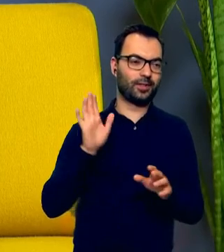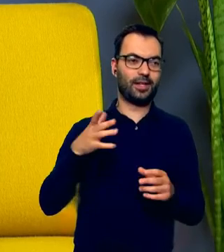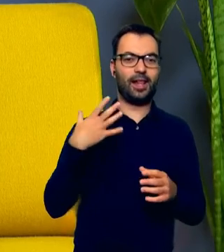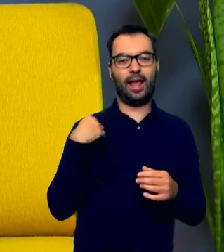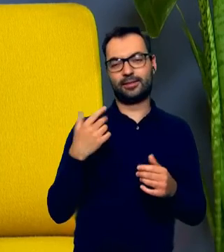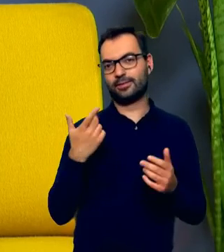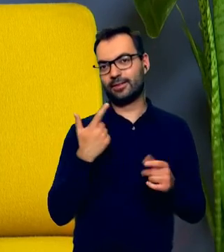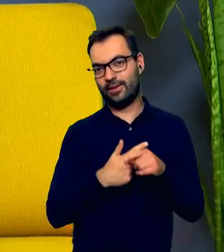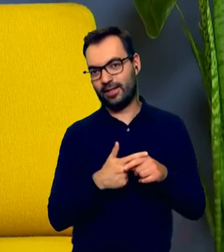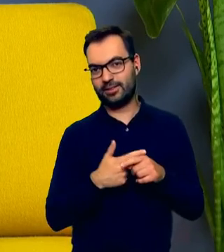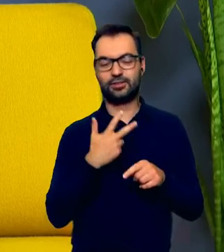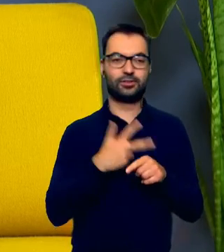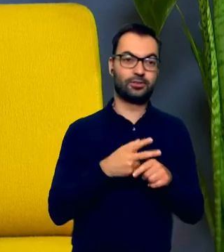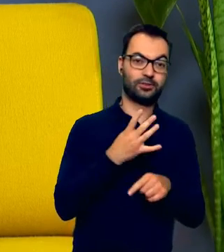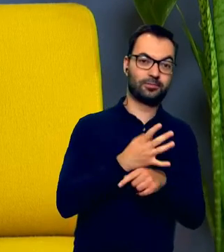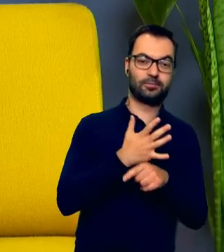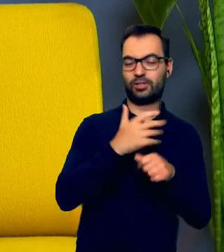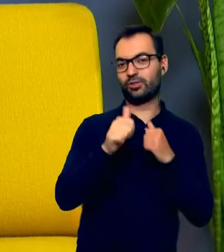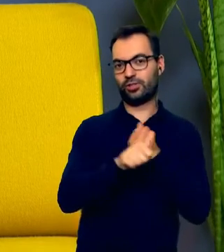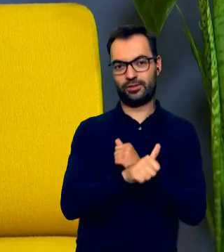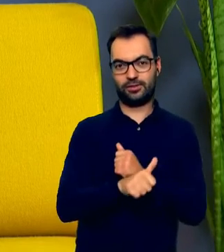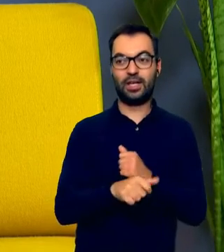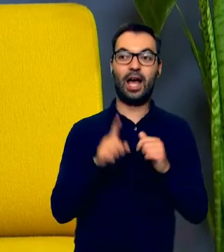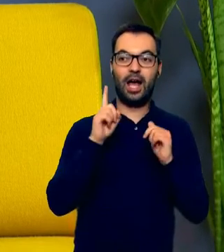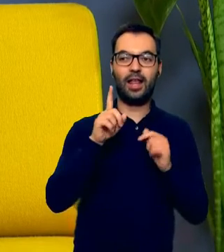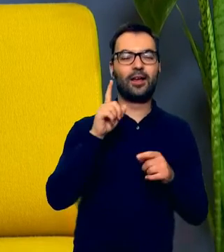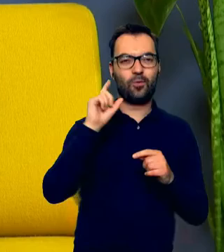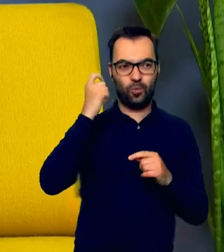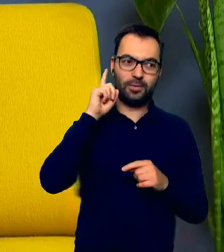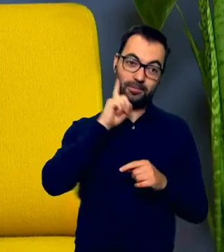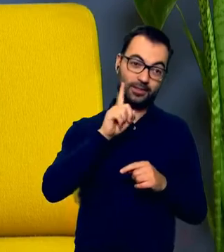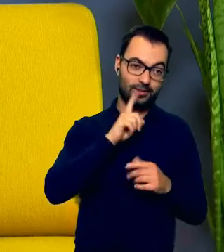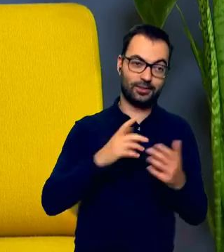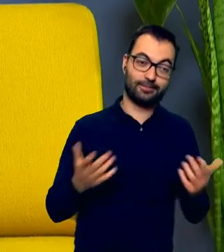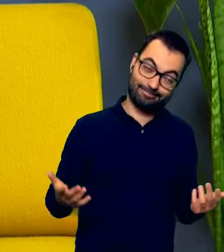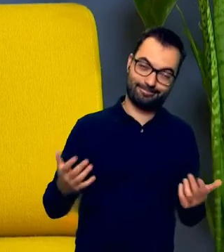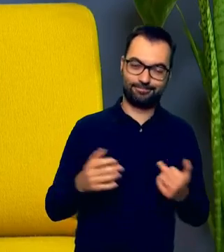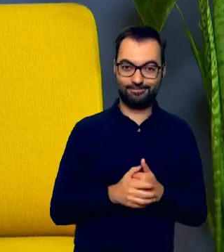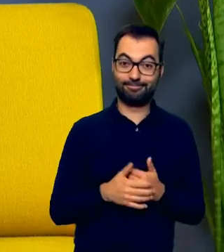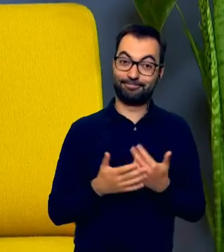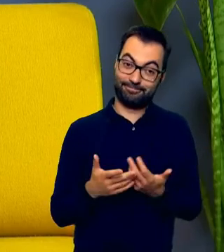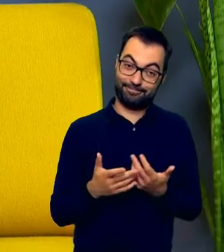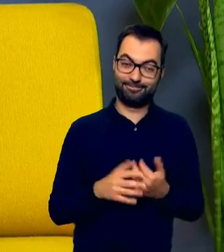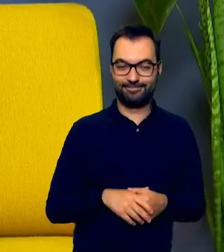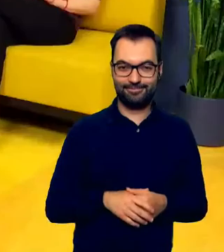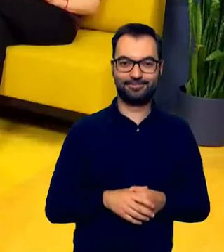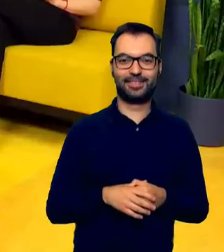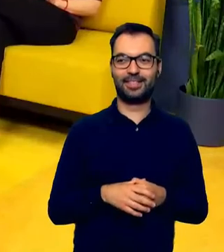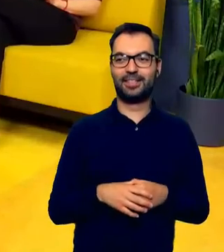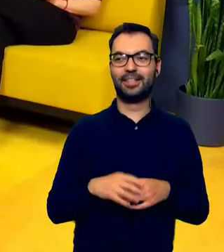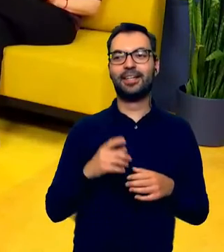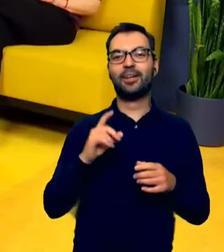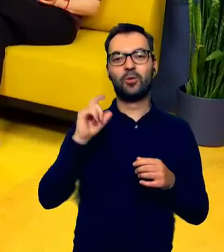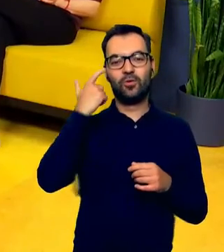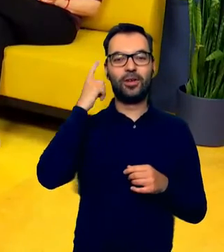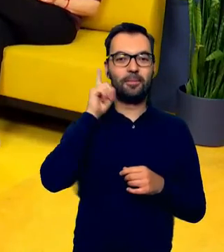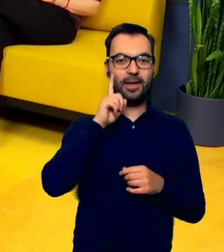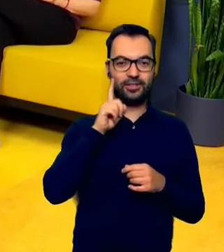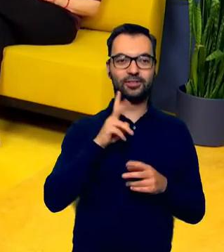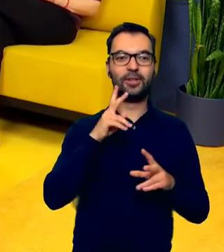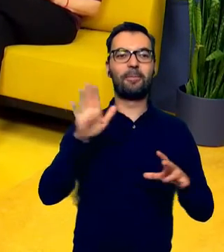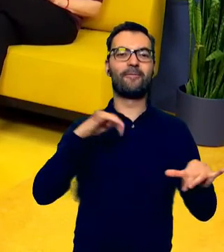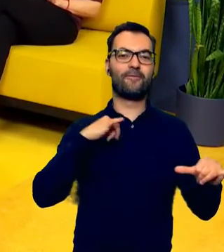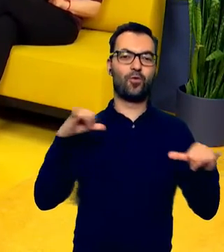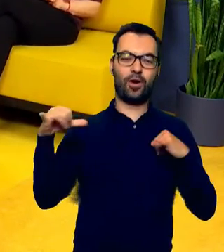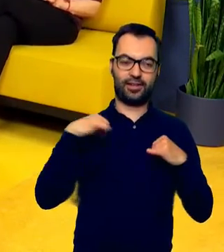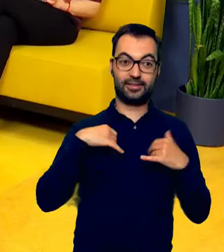mają lat 20, 30 czy 50, ale są to mężczyźni, tak bym to dokładnie. Powiedziała, zwłaszcza mężczyźni u